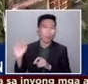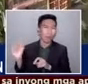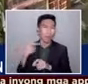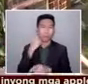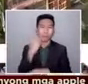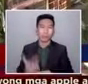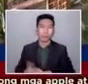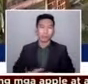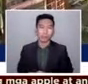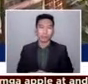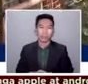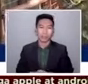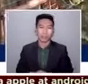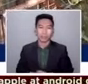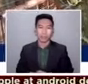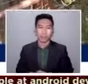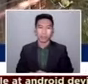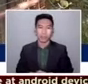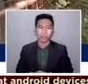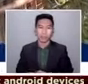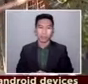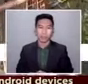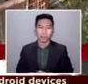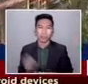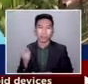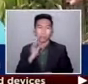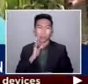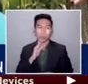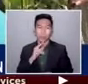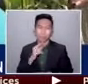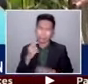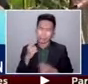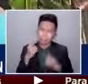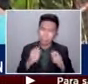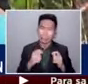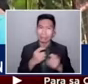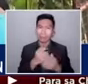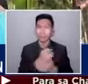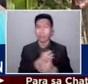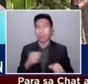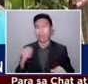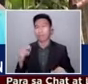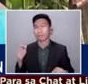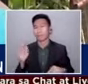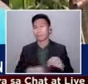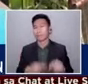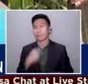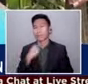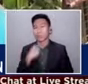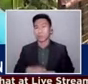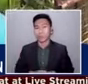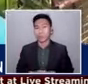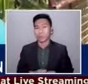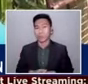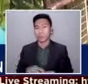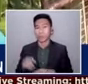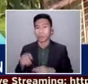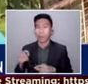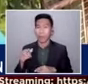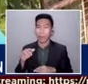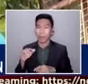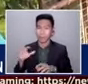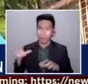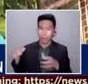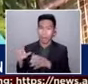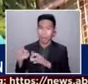Talagang gusto mong iligtas, hindi mong mailigtas. Ang buong pag-asa kasi siguro nung mag-iina, kaya tumakbo doon sa